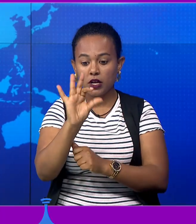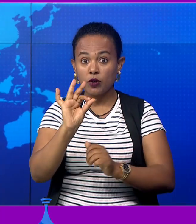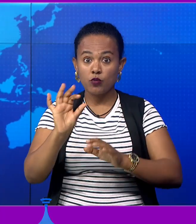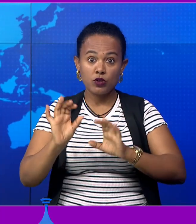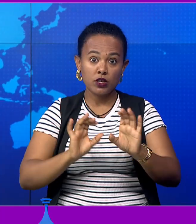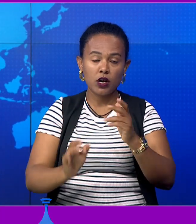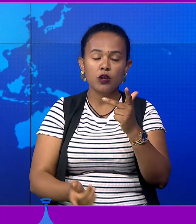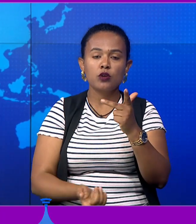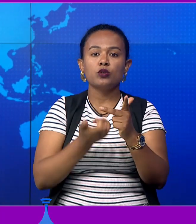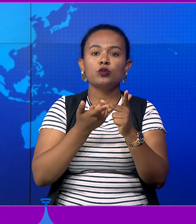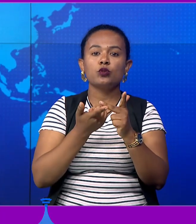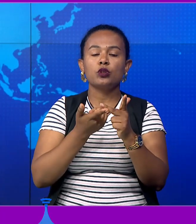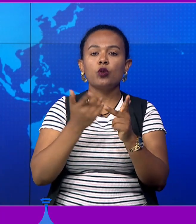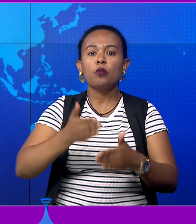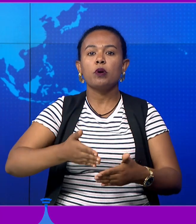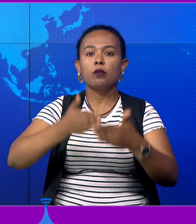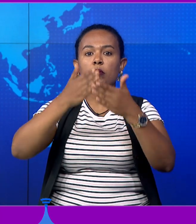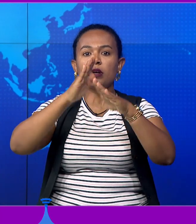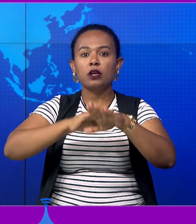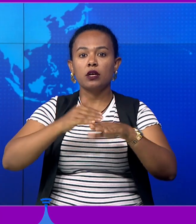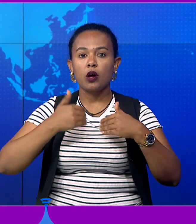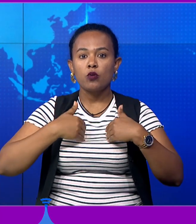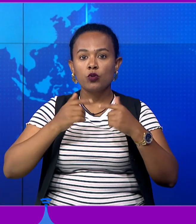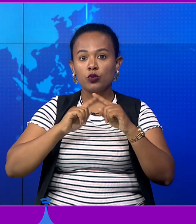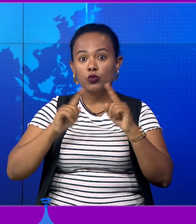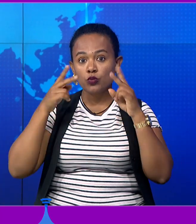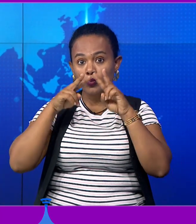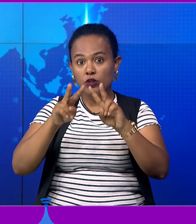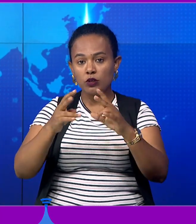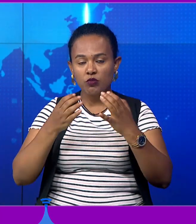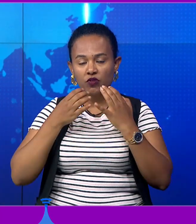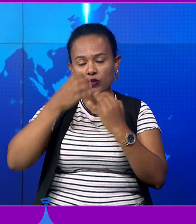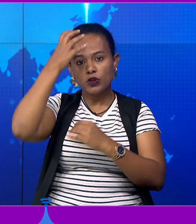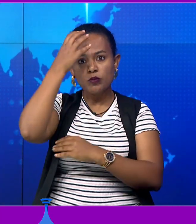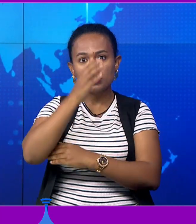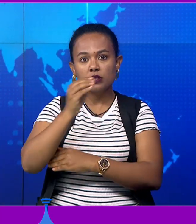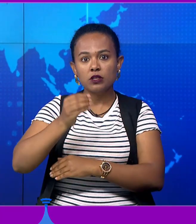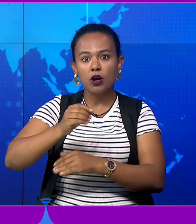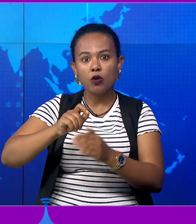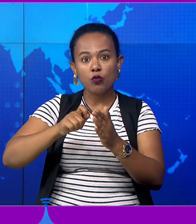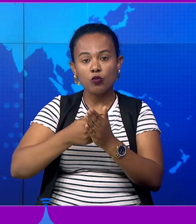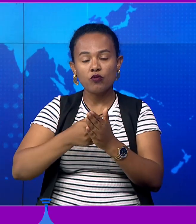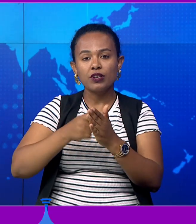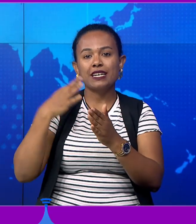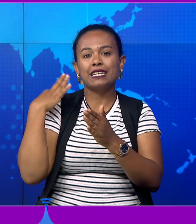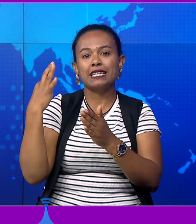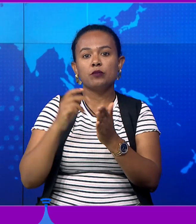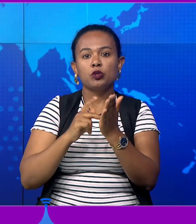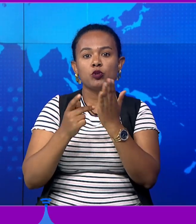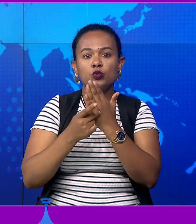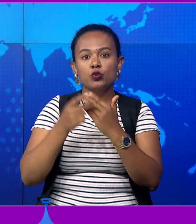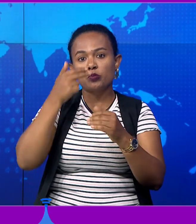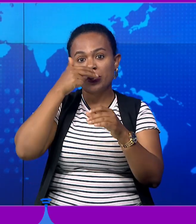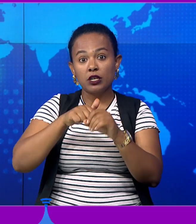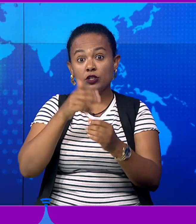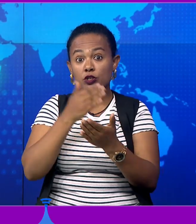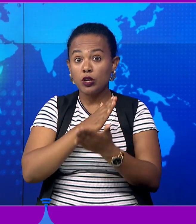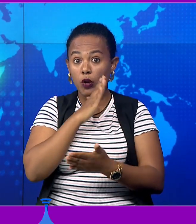ይደረጋል። ሶስተኛው በግንባታ ላይ ያሉ ልዩ ትኩረት የሚሹ የመንግስትና ቁልፍ የግል ፕሮጀክቶችም ጭምር በነዳጅ ምክንያት